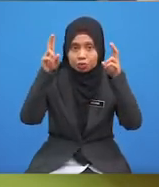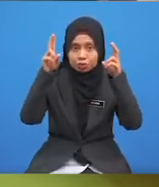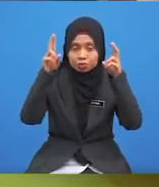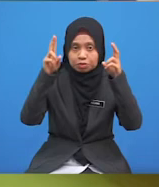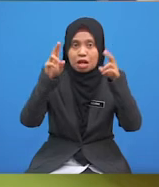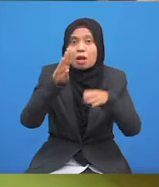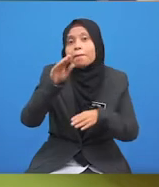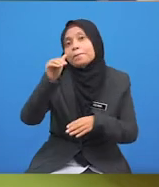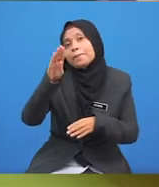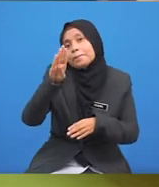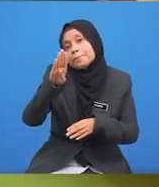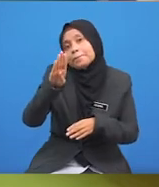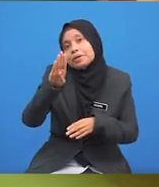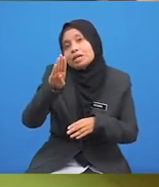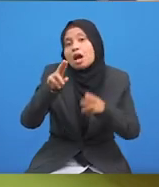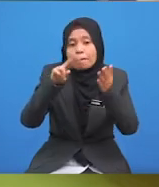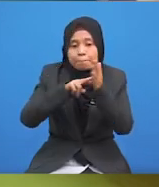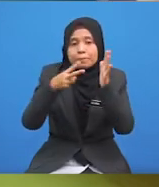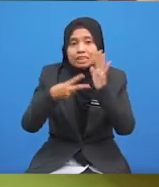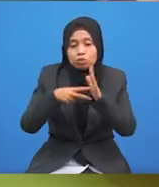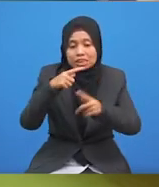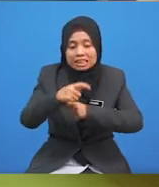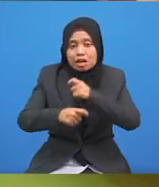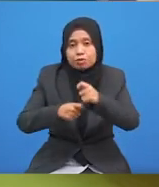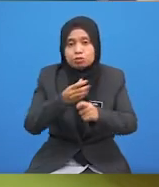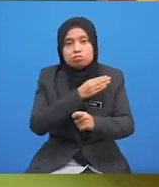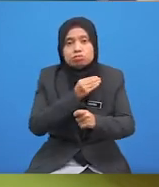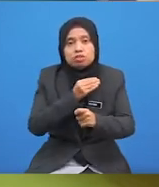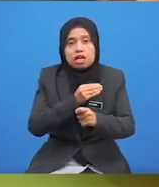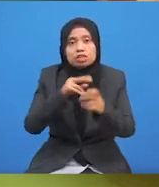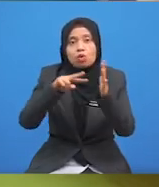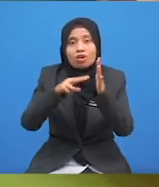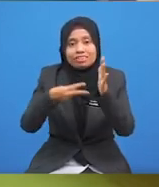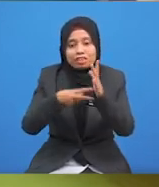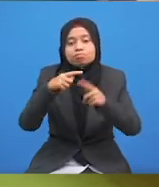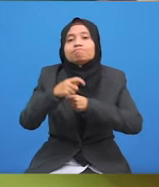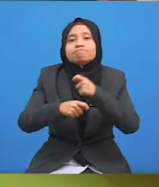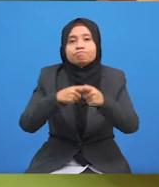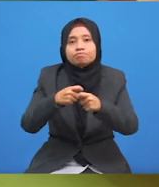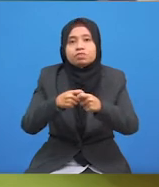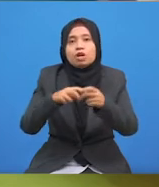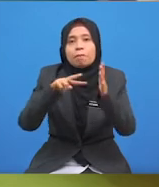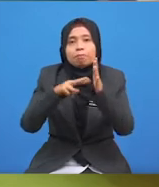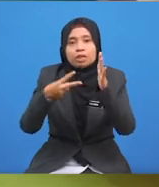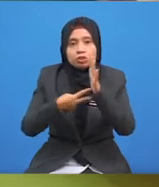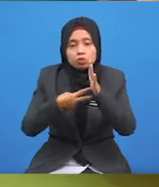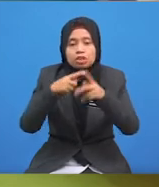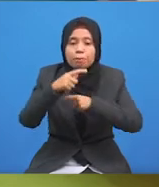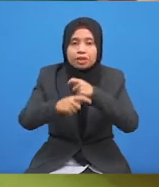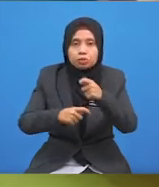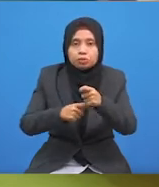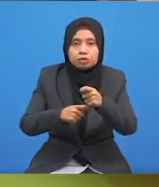bab 4 iaitu maksud tamadun dan konsep tamadun. Maksud tamadun